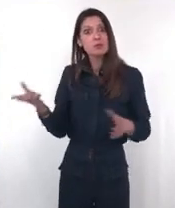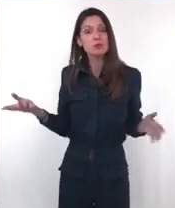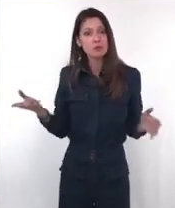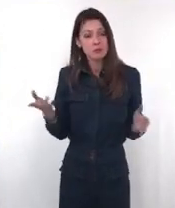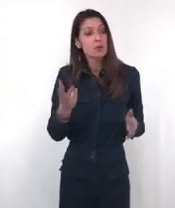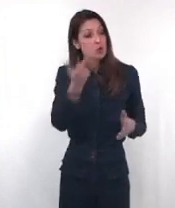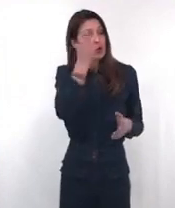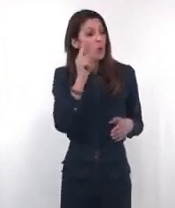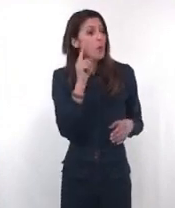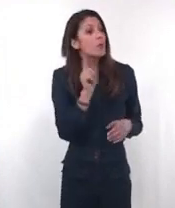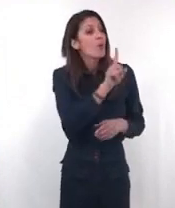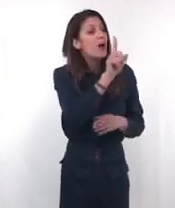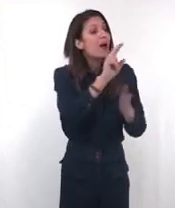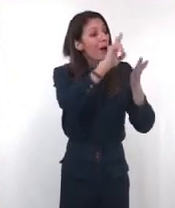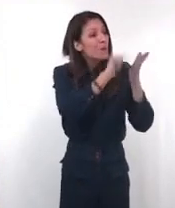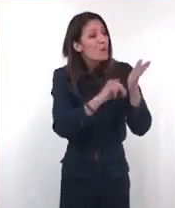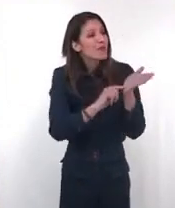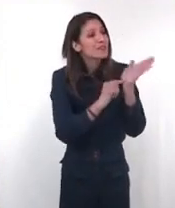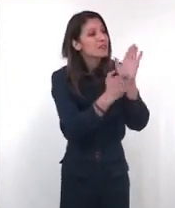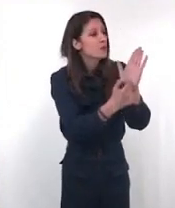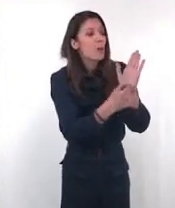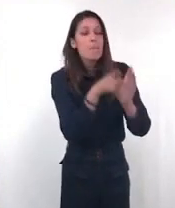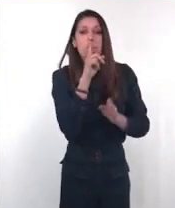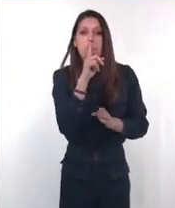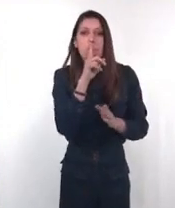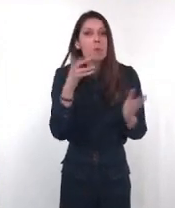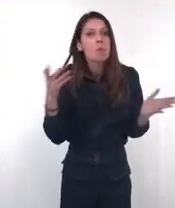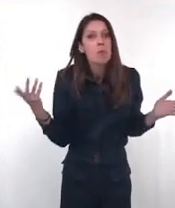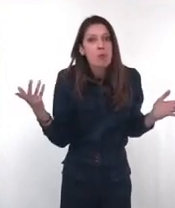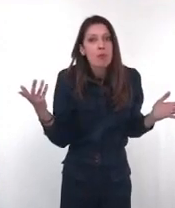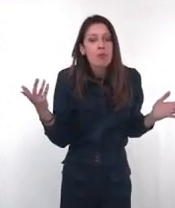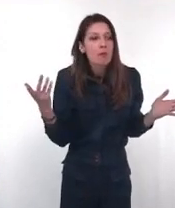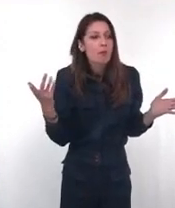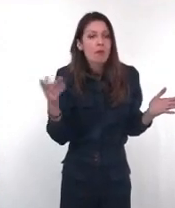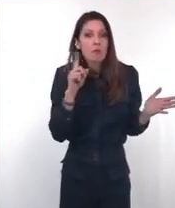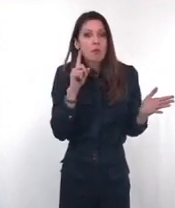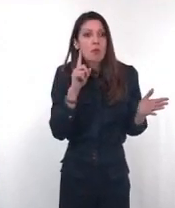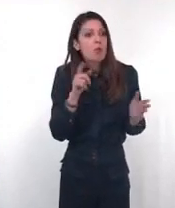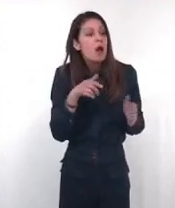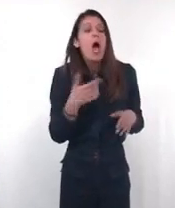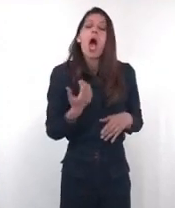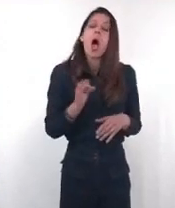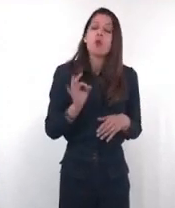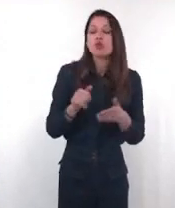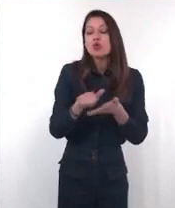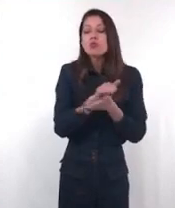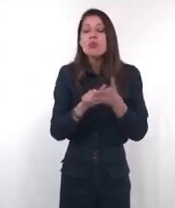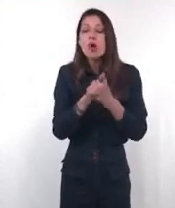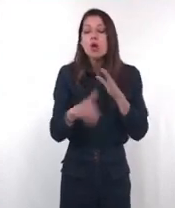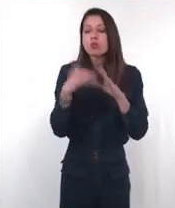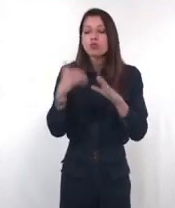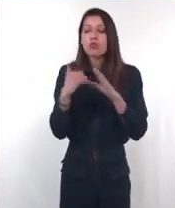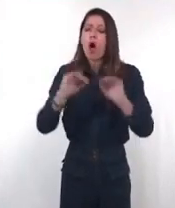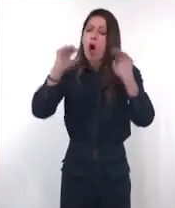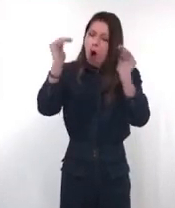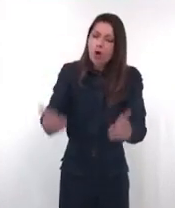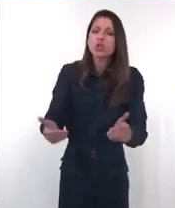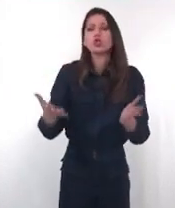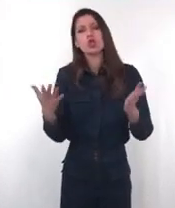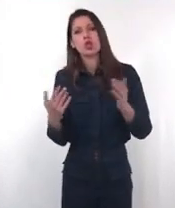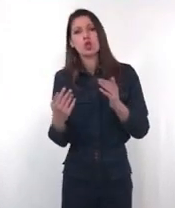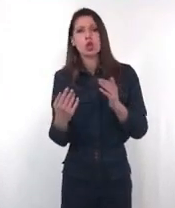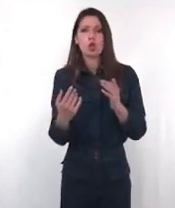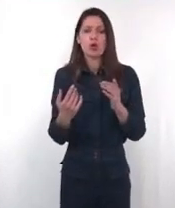répondez pas à une pétition. Vous avez Qu'est-ce que vous en savez qu'on répond pas aux gens, arrêtez de m'embêter par mail. Enfin, c'est lunaire. Donc un peu